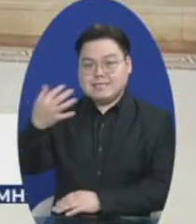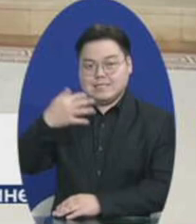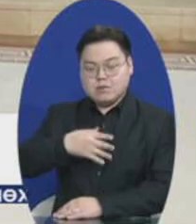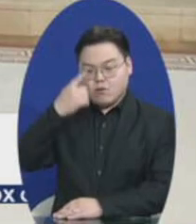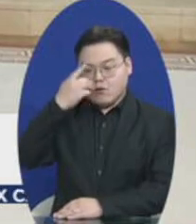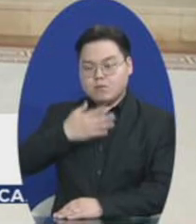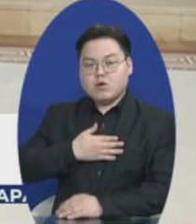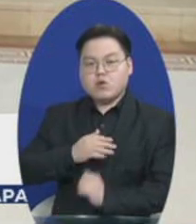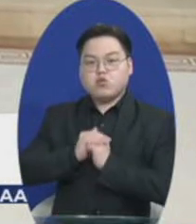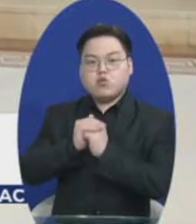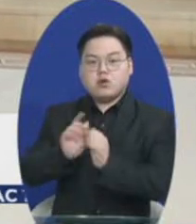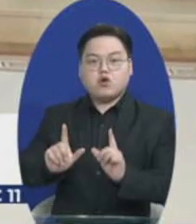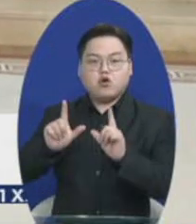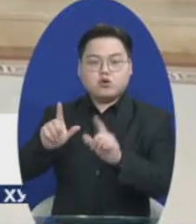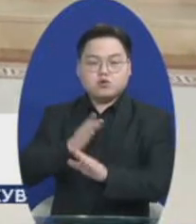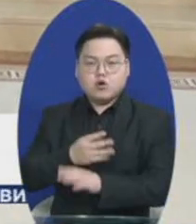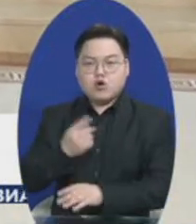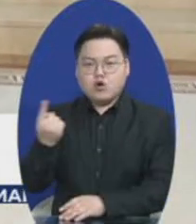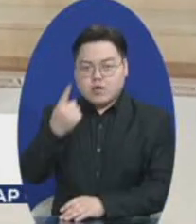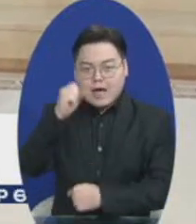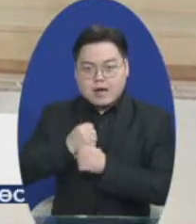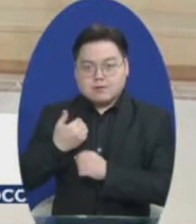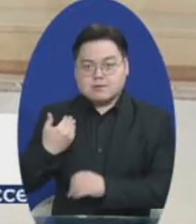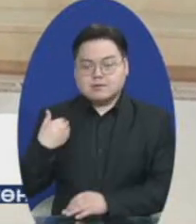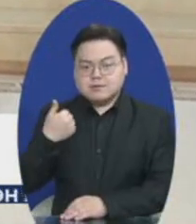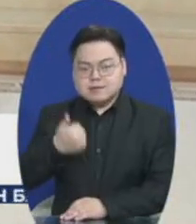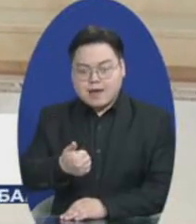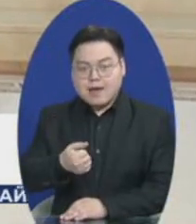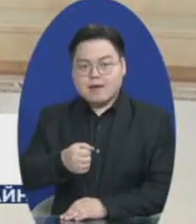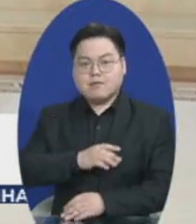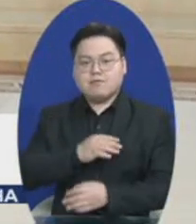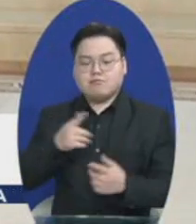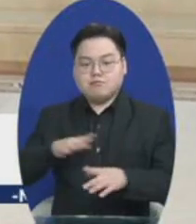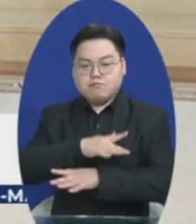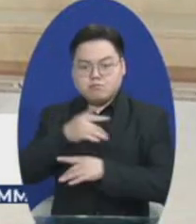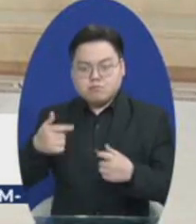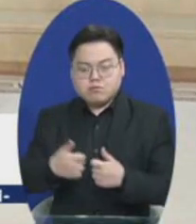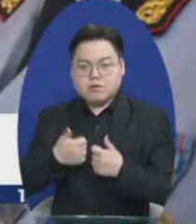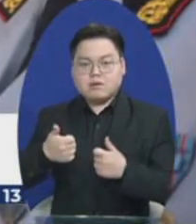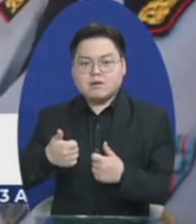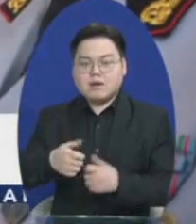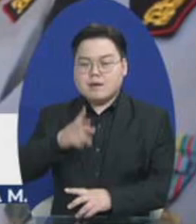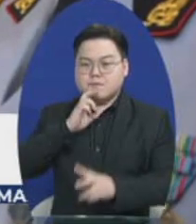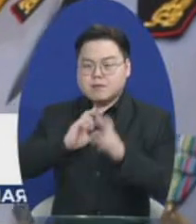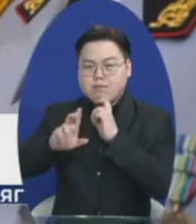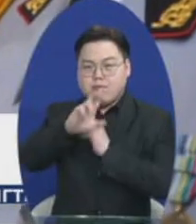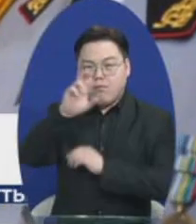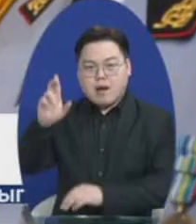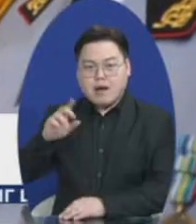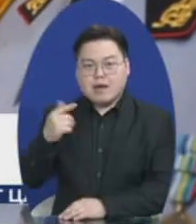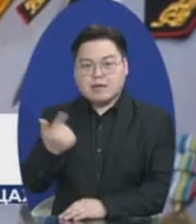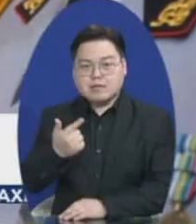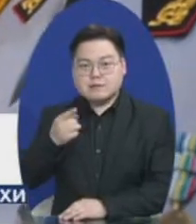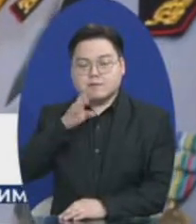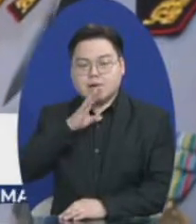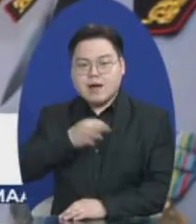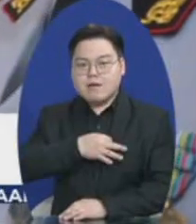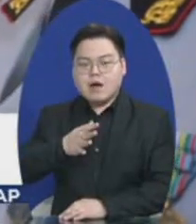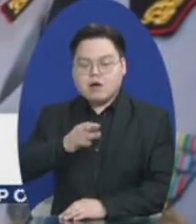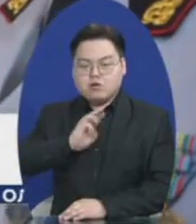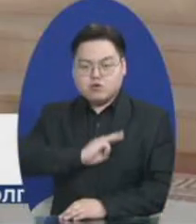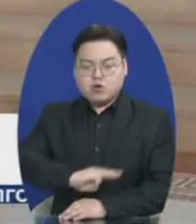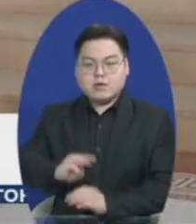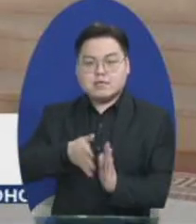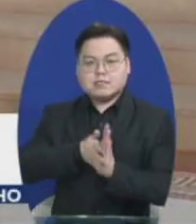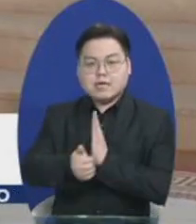дүргэмжлэлийг гардуулсан юм. Өндөр хариуцлагатай үүрэг даалгаврыг нэг төртөө биелүүлж цаг агаарын хүнд нөхцөл газар хөдлөлтийн онц аюултай бүс нутагт ур